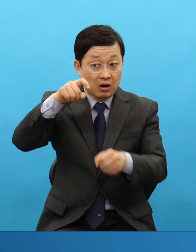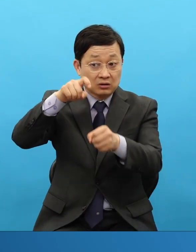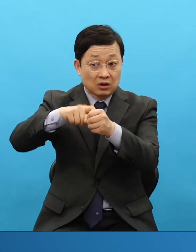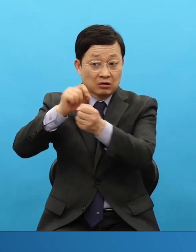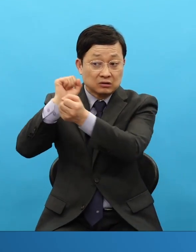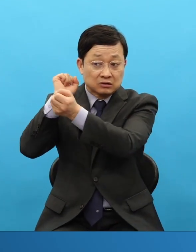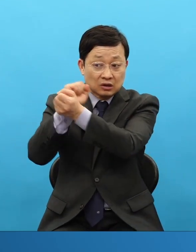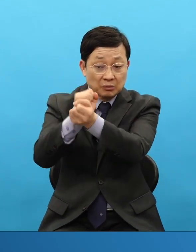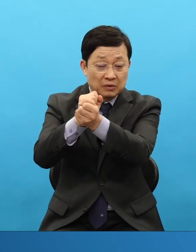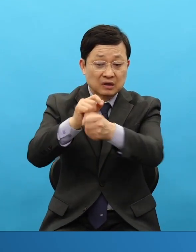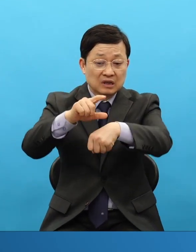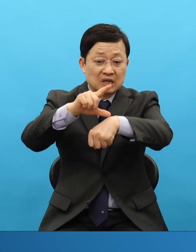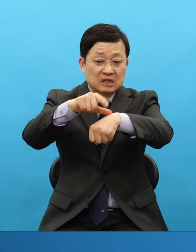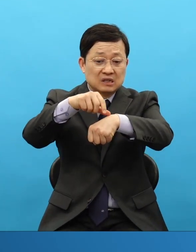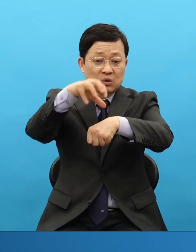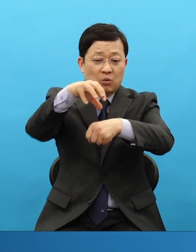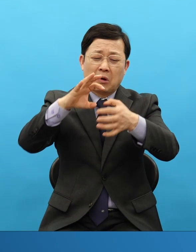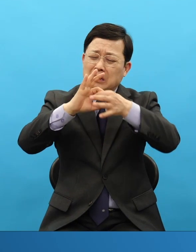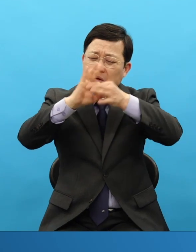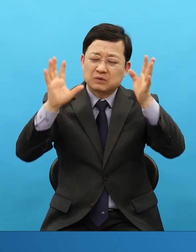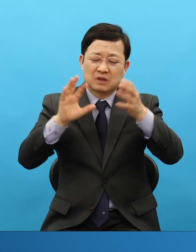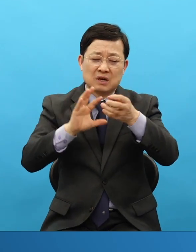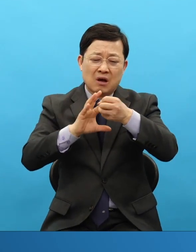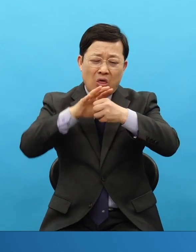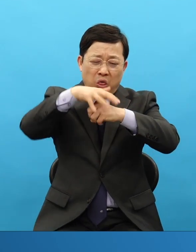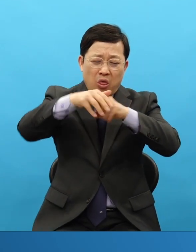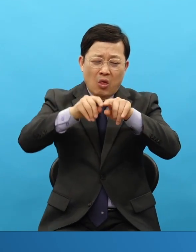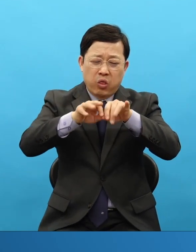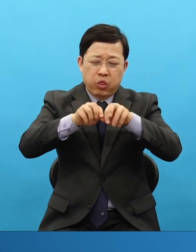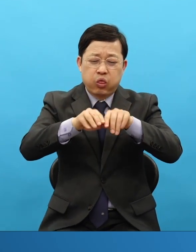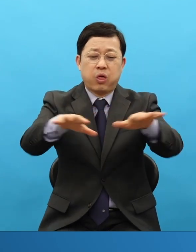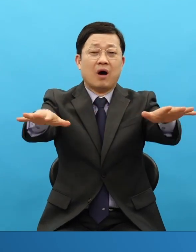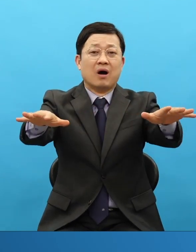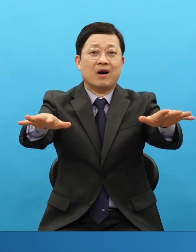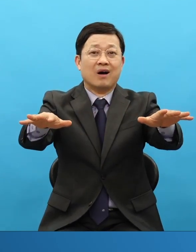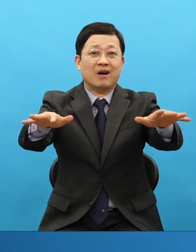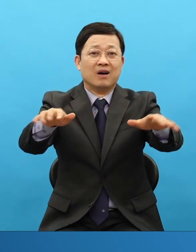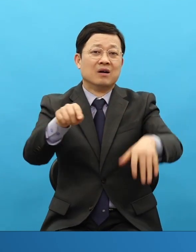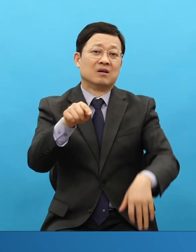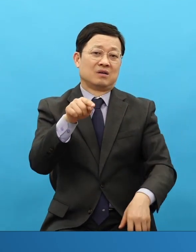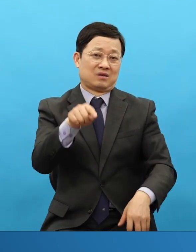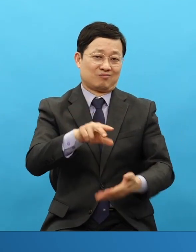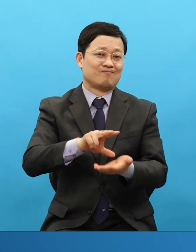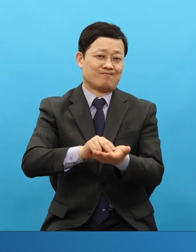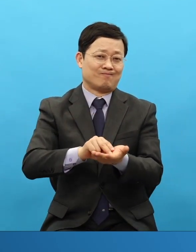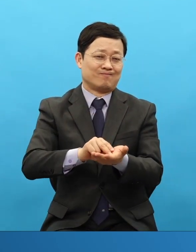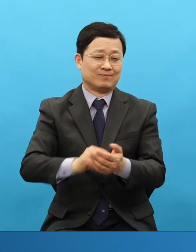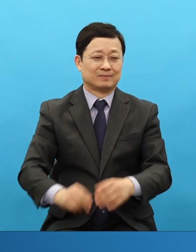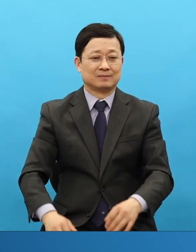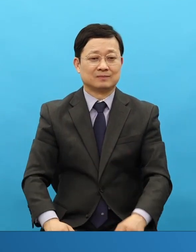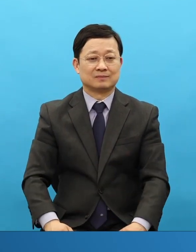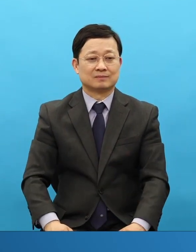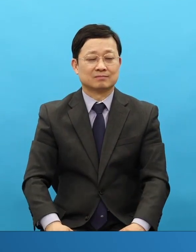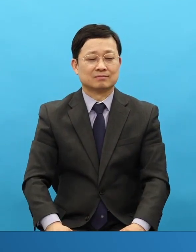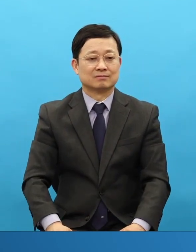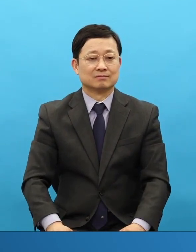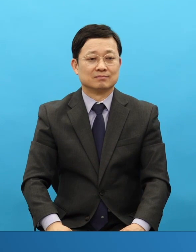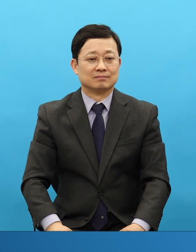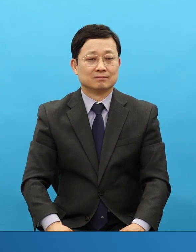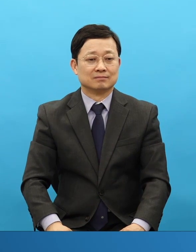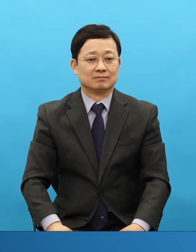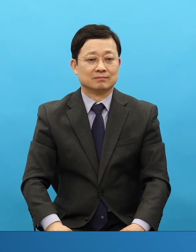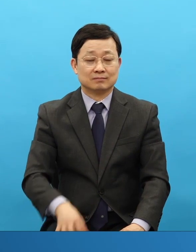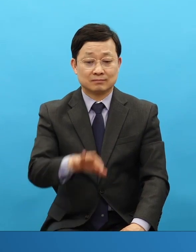시공간을 초월해서 역사는. And these diseases, they transmit person to person, but these spiritual diseases will. 그래서